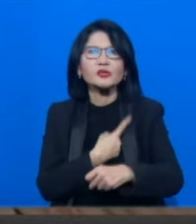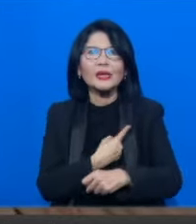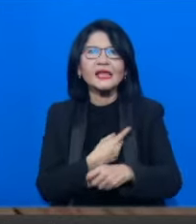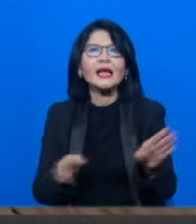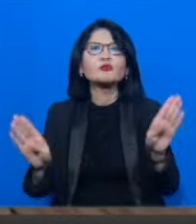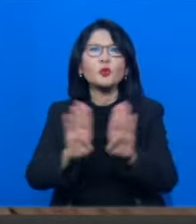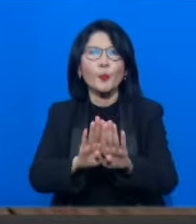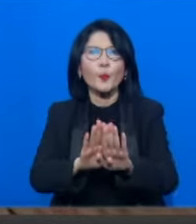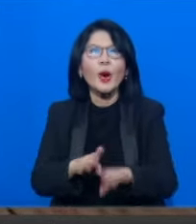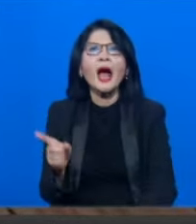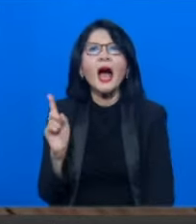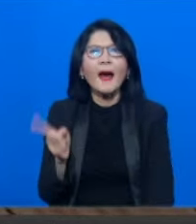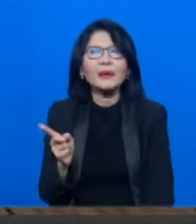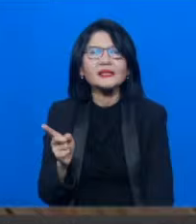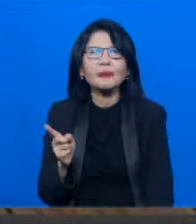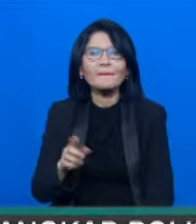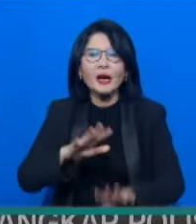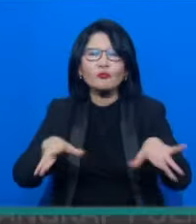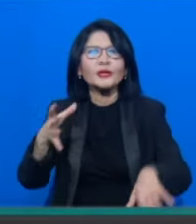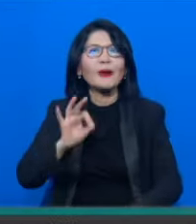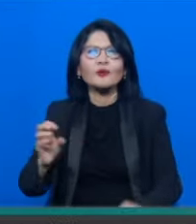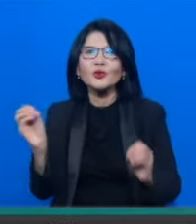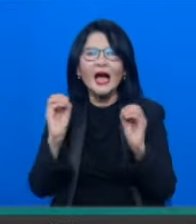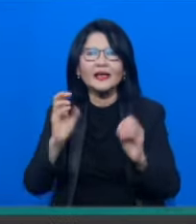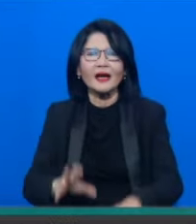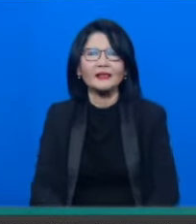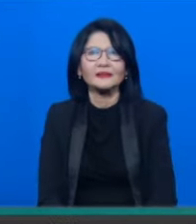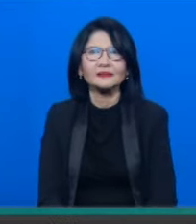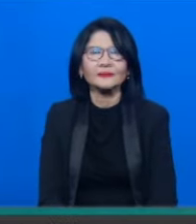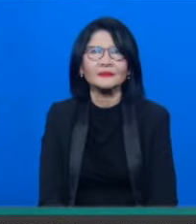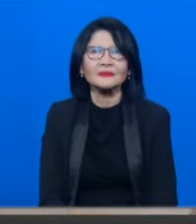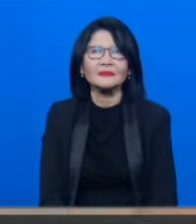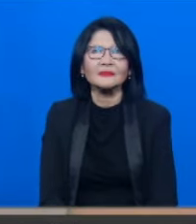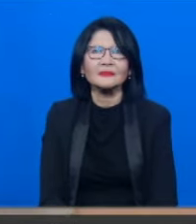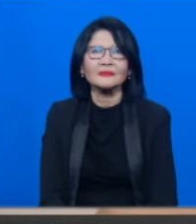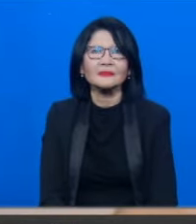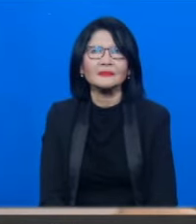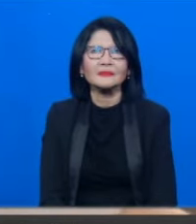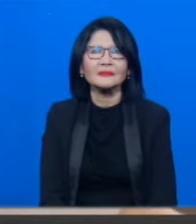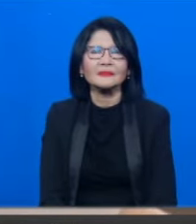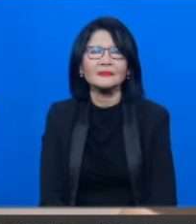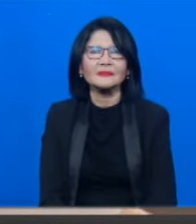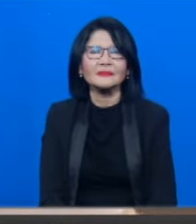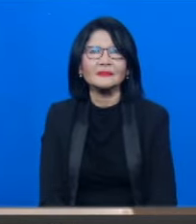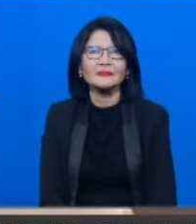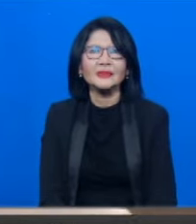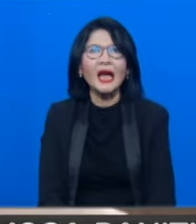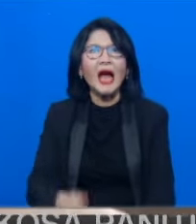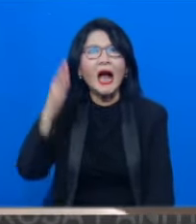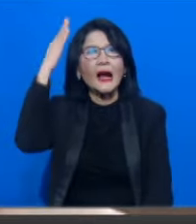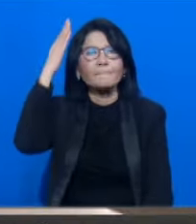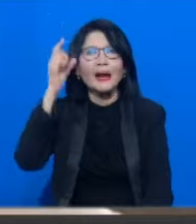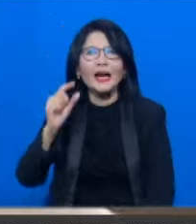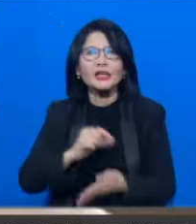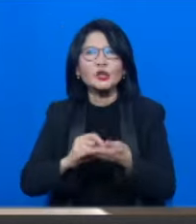yang tutup karena tidak mendapatkan murid baru. Dikutip dari laman cnnindonesia.com, Pembina Forum Komunikasi Kepala Sekolah Swasta